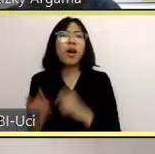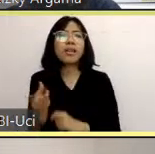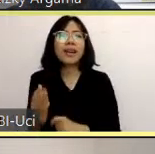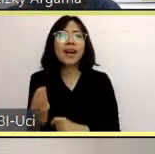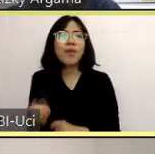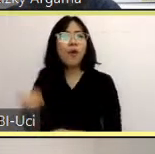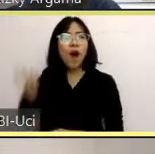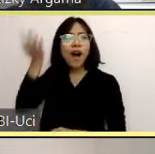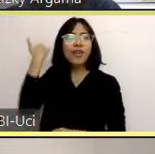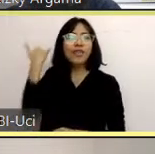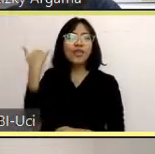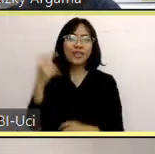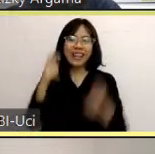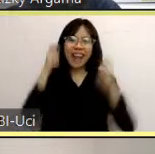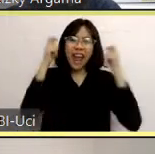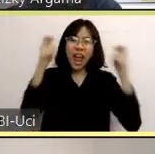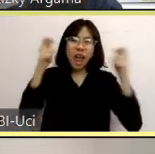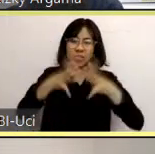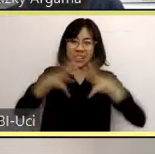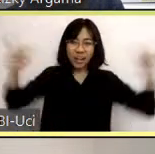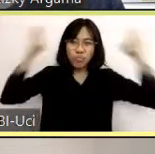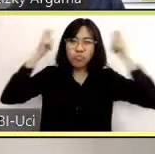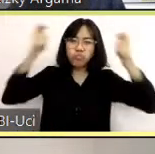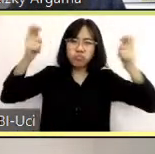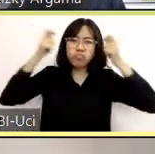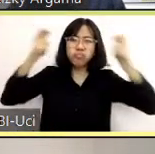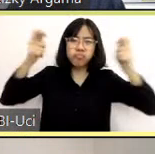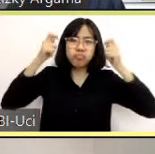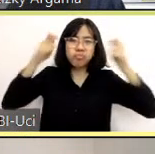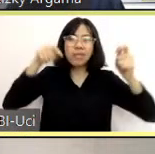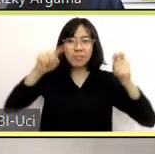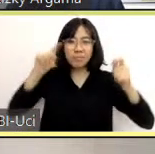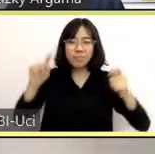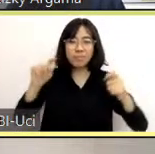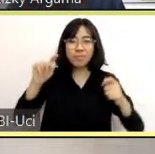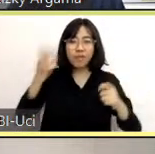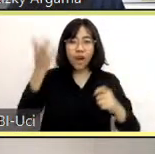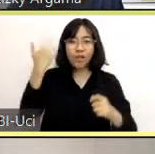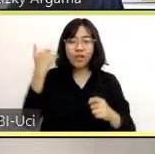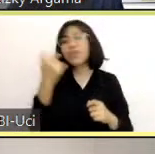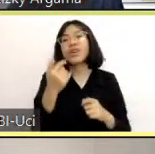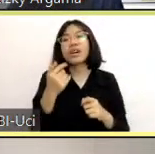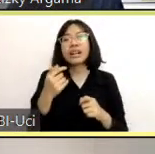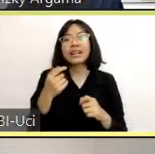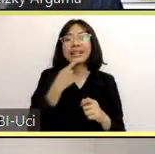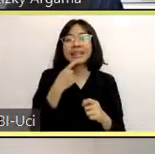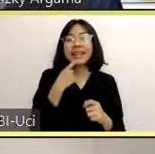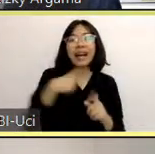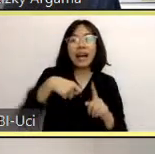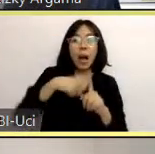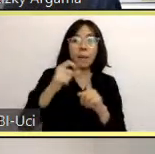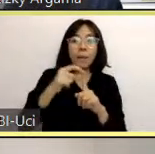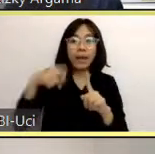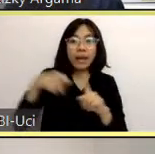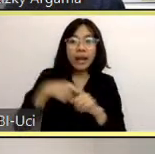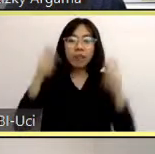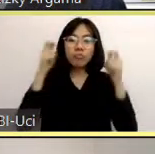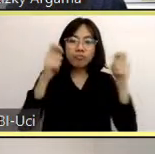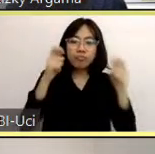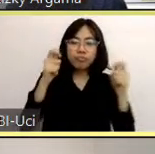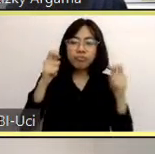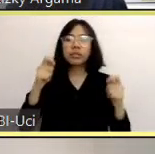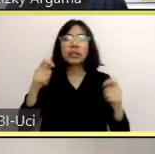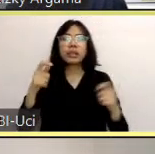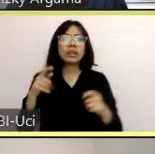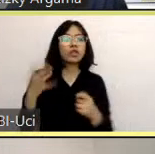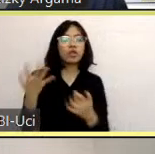Jadi kita turun ke jalan, sebelumnya kita turun ke jalan adalah sebagai masa demonstrasi aja cair, tapi